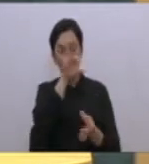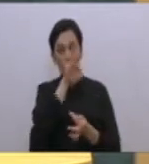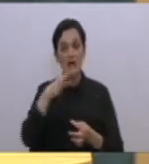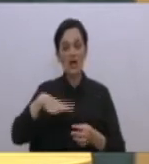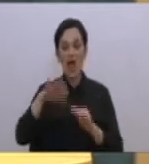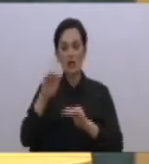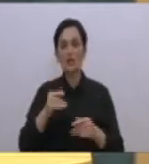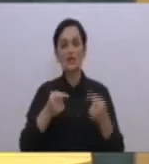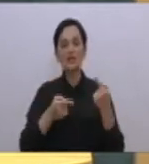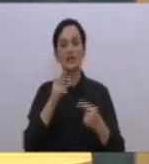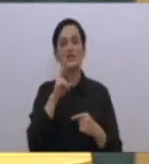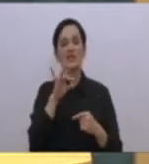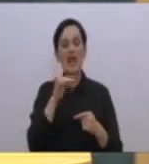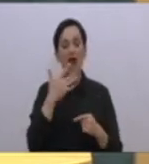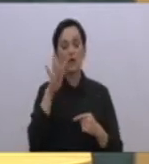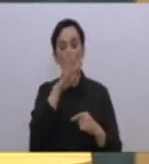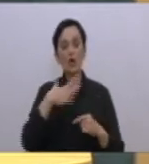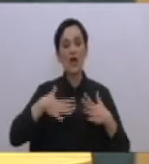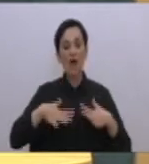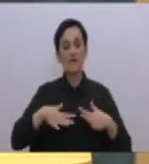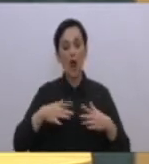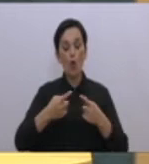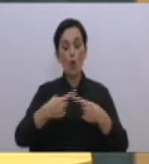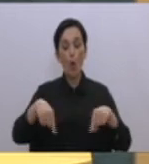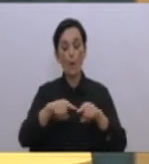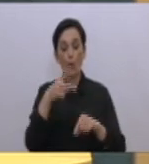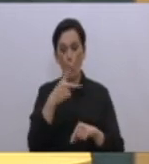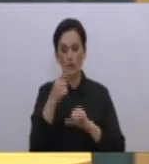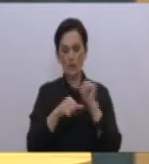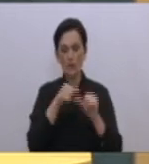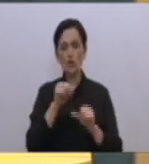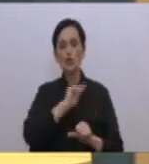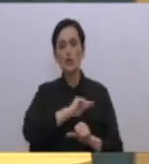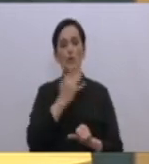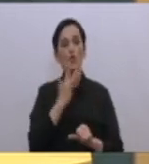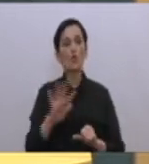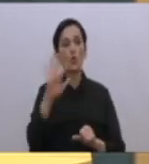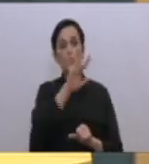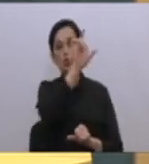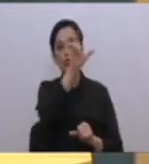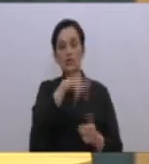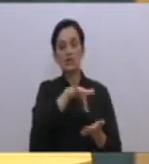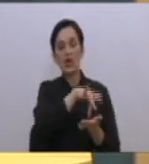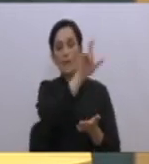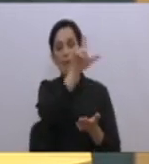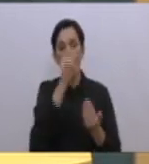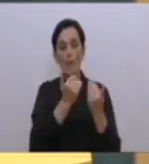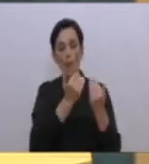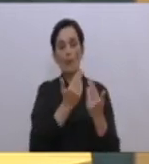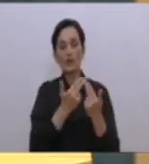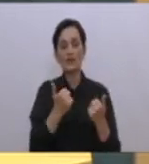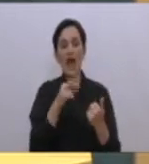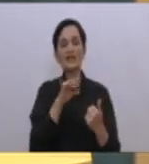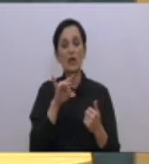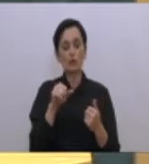დიასპორისა და კავკასიის საკითხთა კომიტეტი 2022 წლის პერიოდში იმუშავებს უცხოეთში მცხოვრები თანამემამულეებისა და